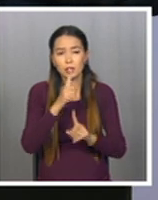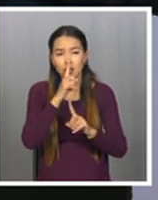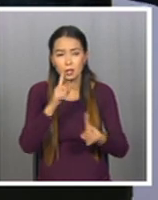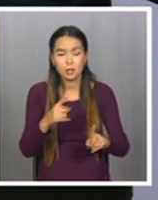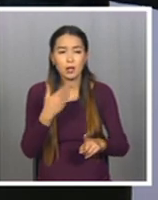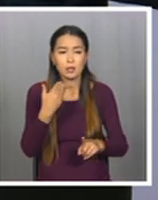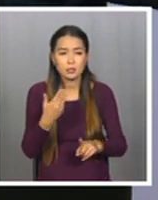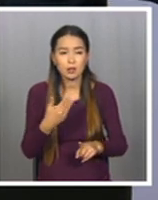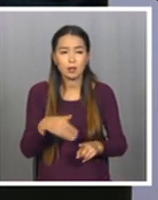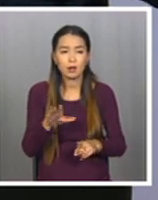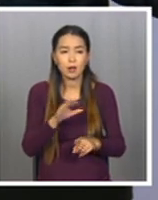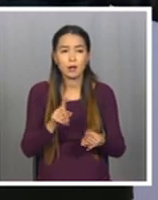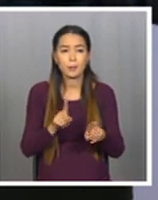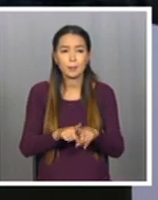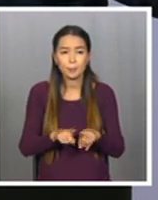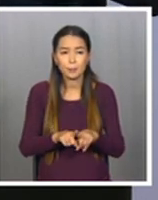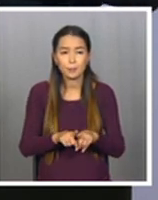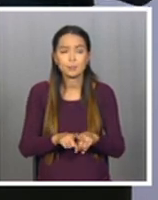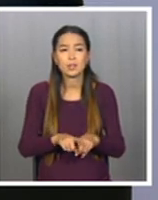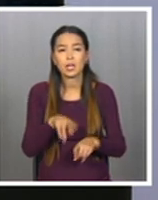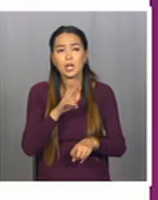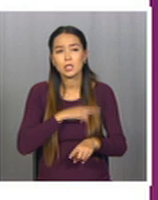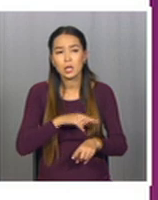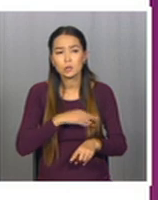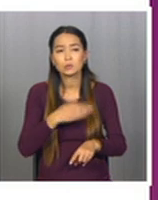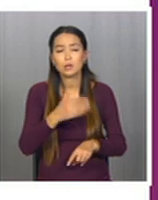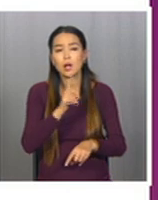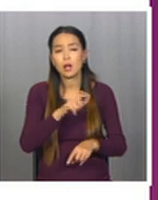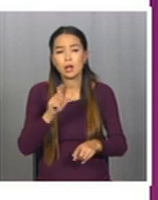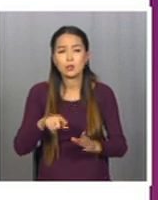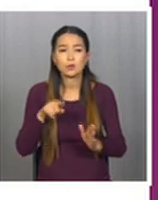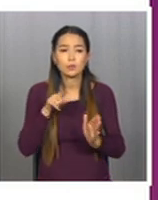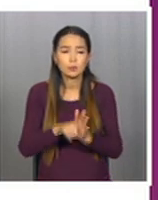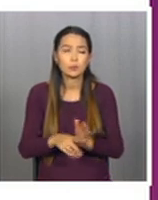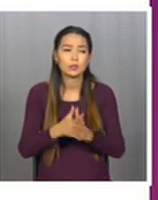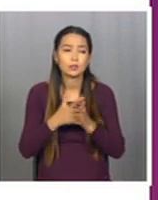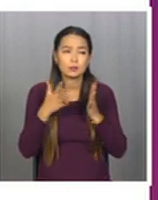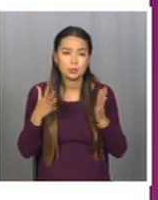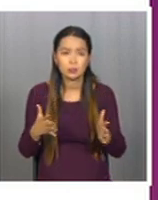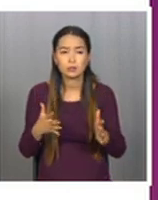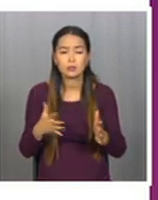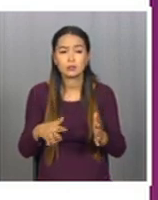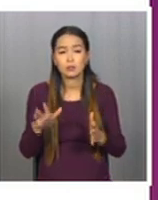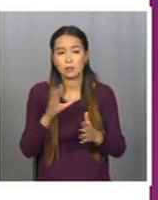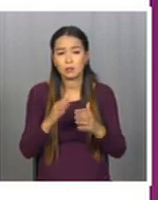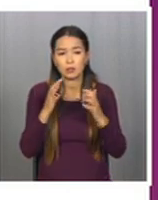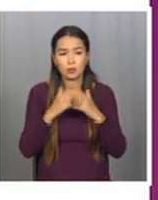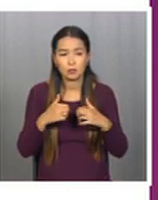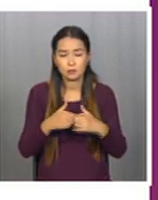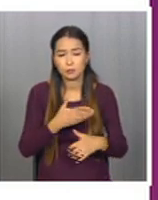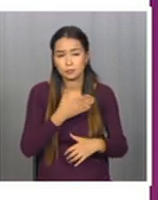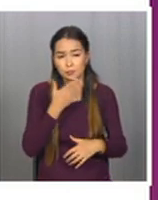модельден. Бұнда ресурстар адамдардың арасында тең бөліп берілуді қарастырмайды.